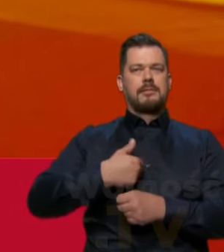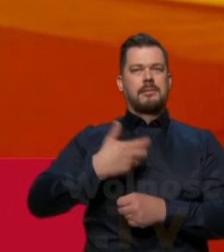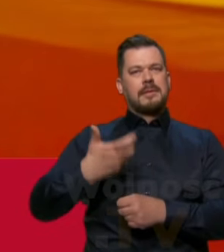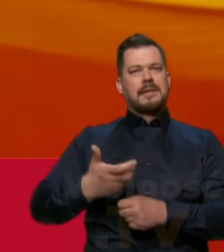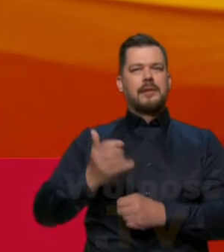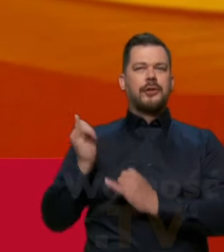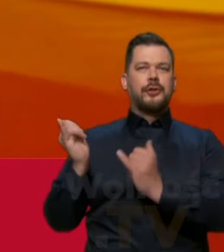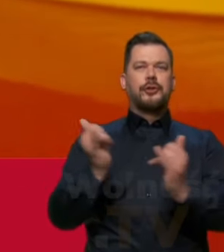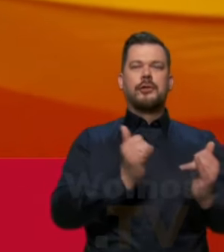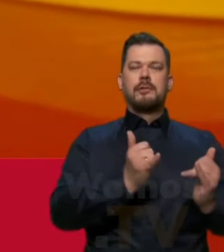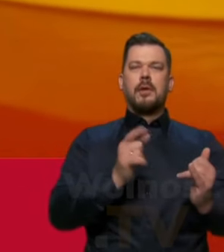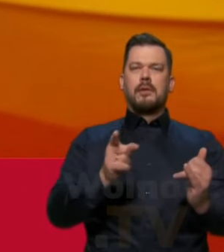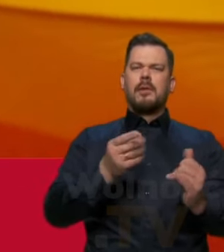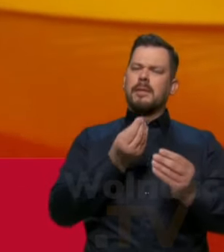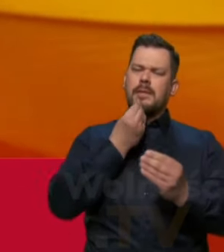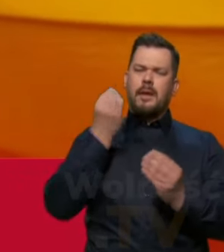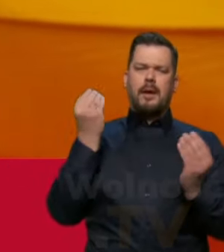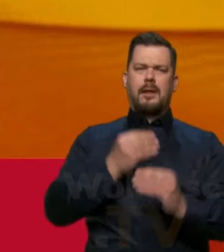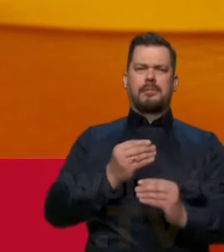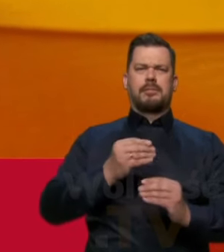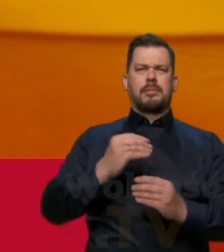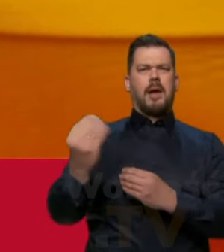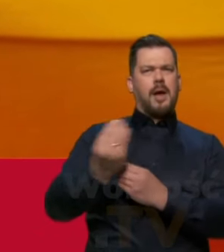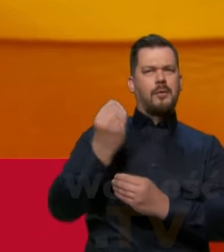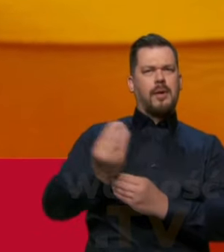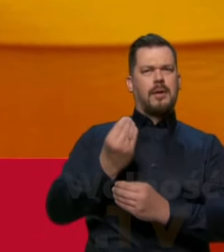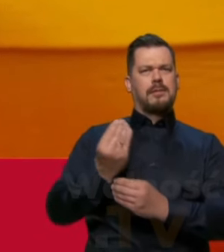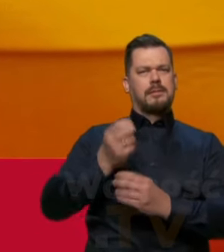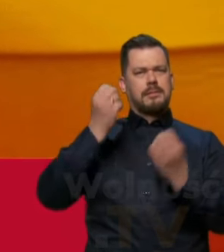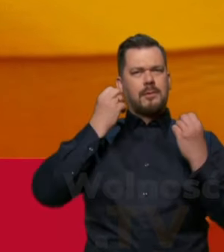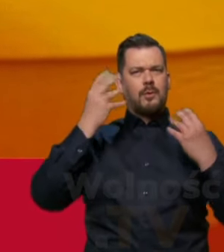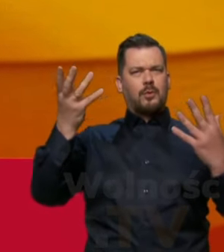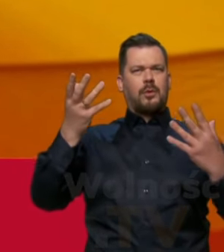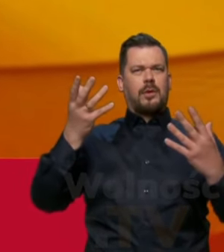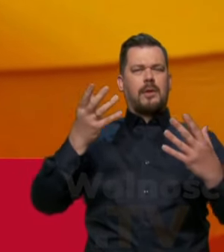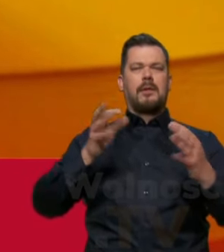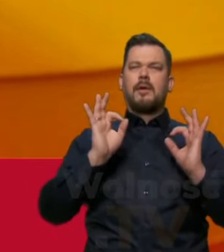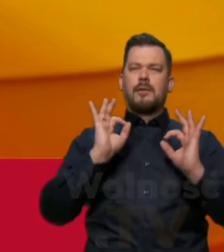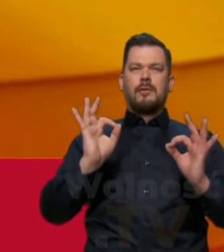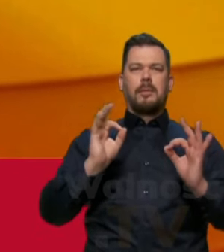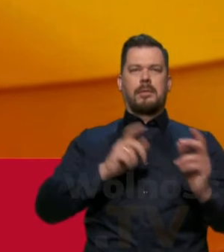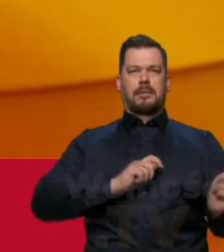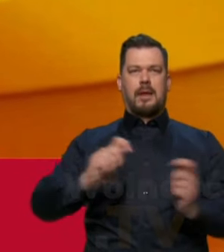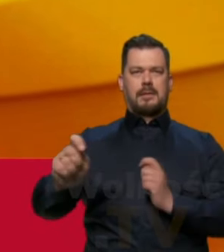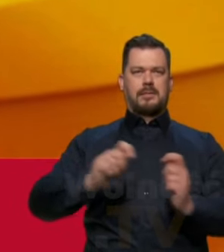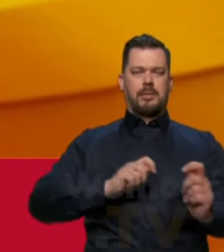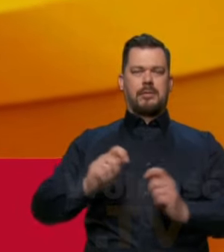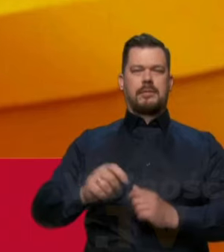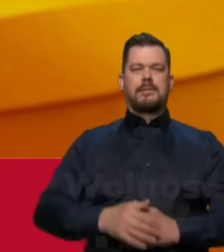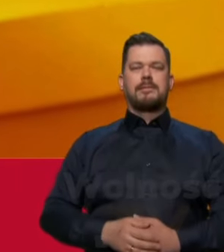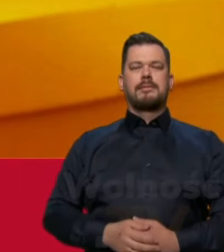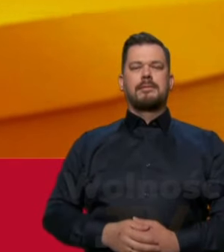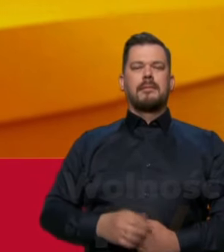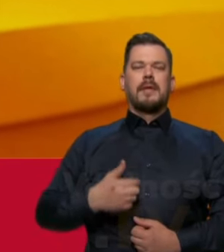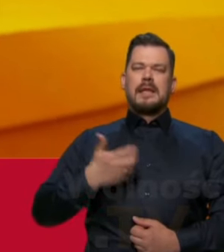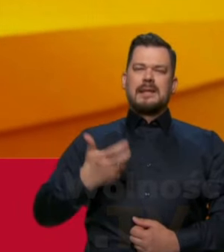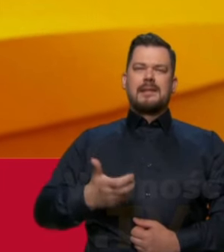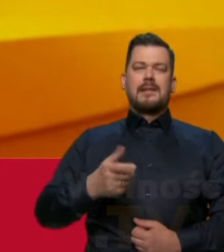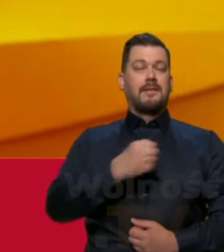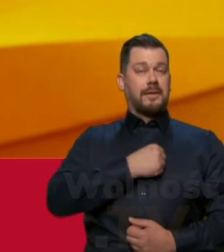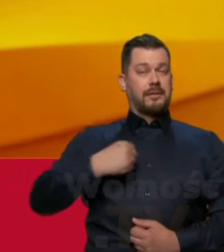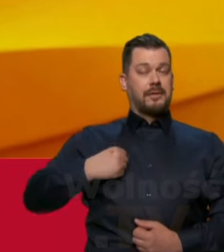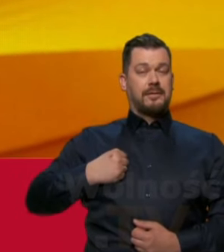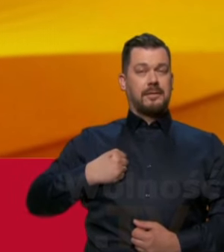mogli dostarczać nam jak najlepszą edukację, kulturę, dobrej jakości transport publiczny. Ale ta